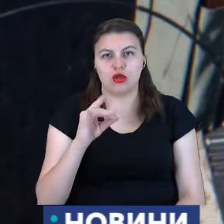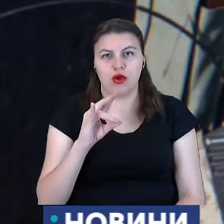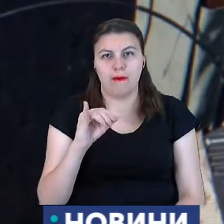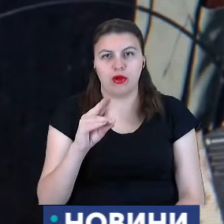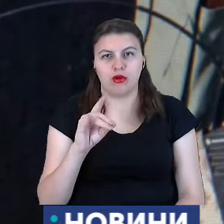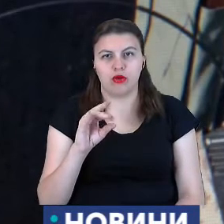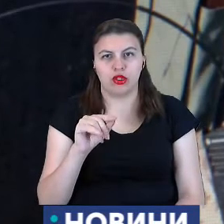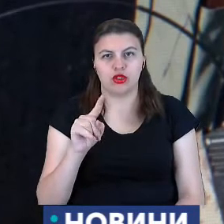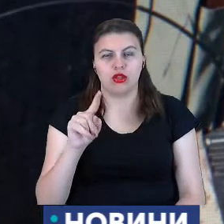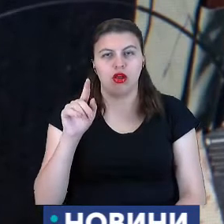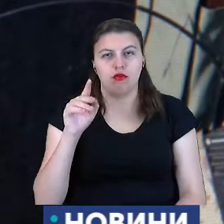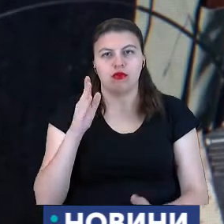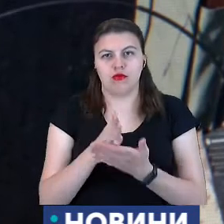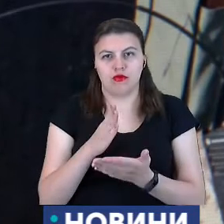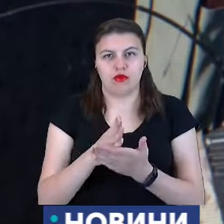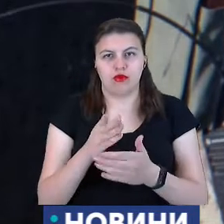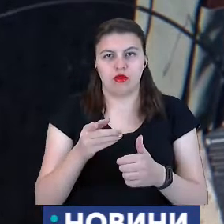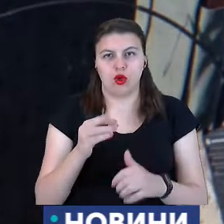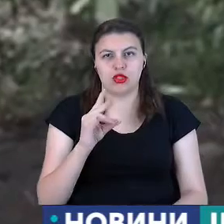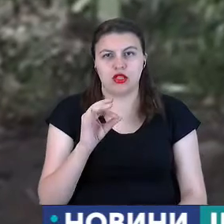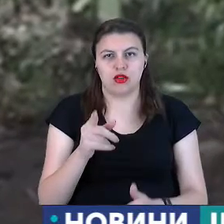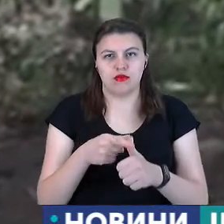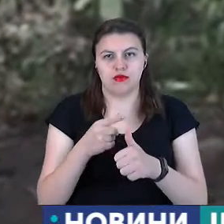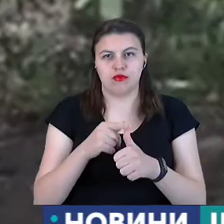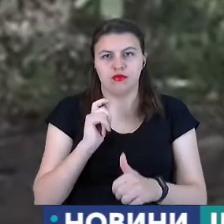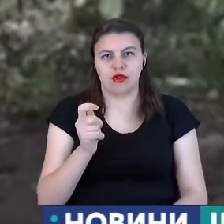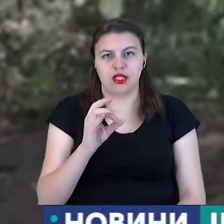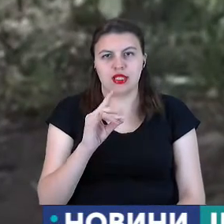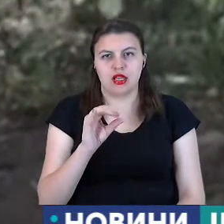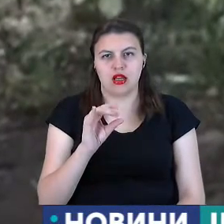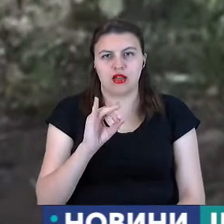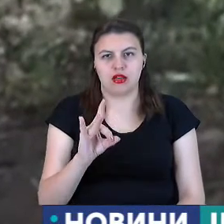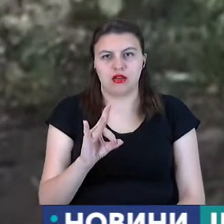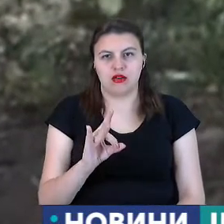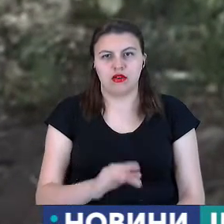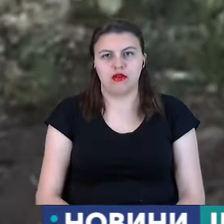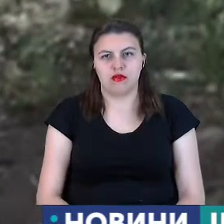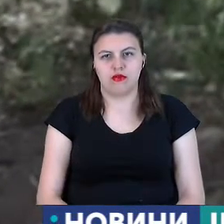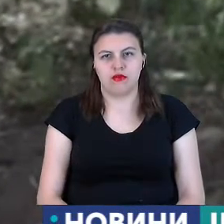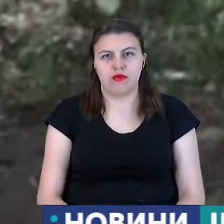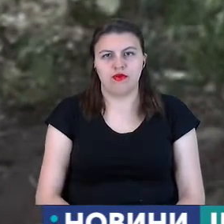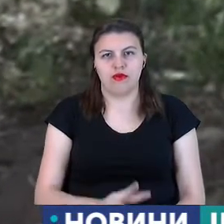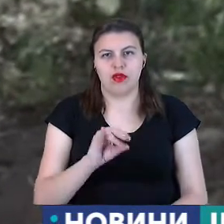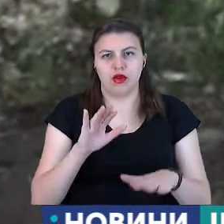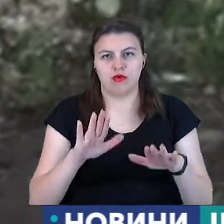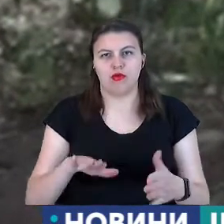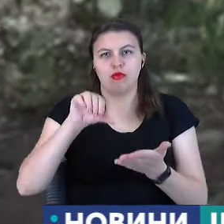базується, Костянтин з позивним «Дизайнер». На позиціях були присутні представники ОБС